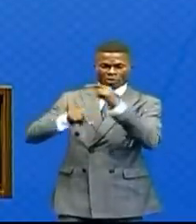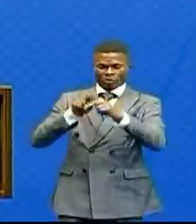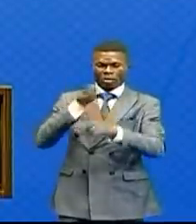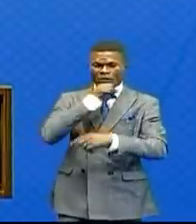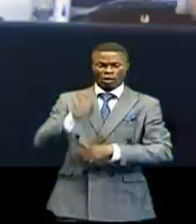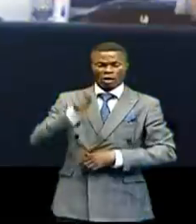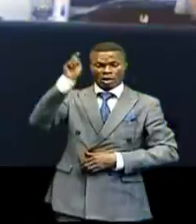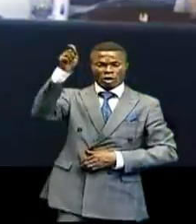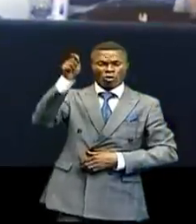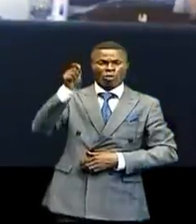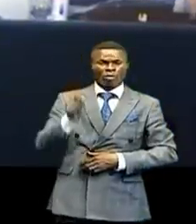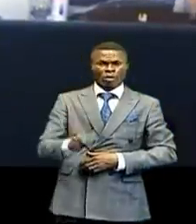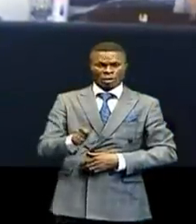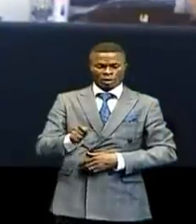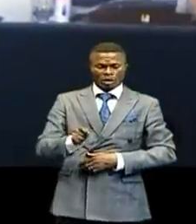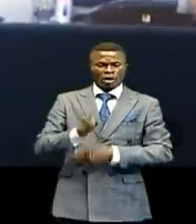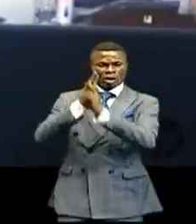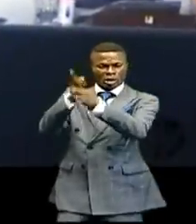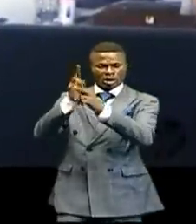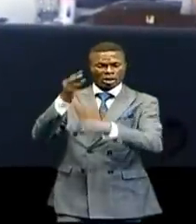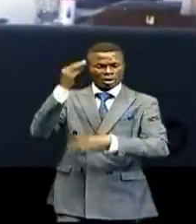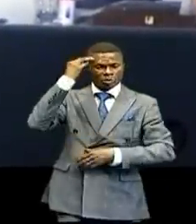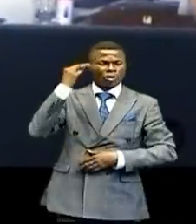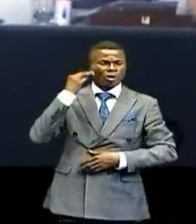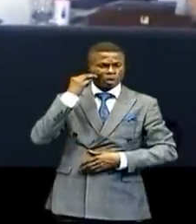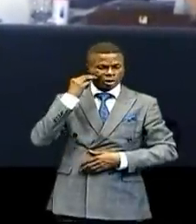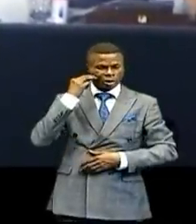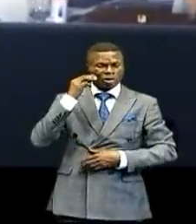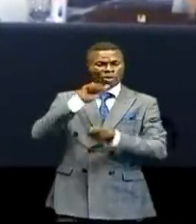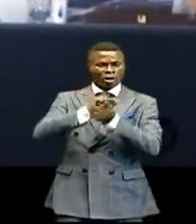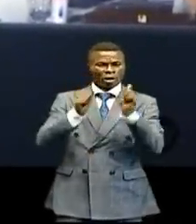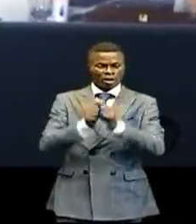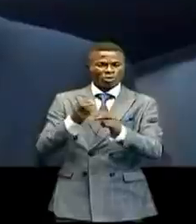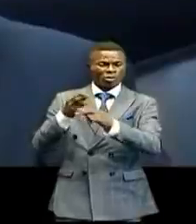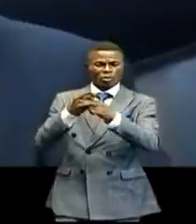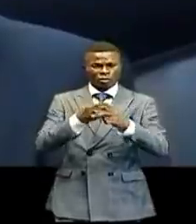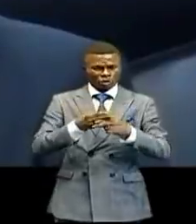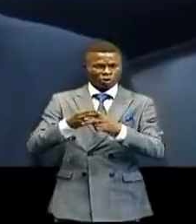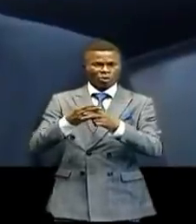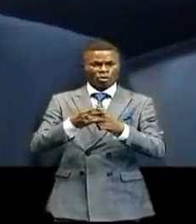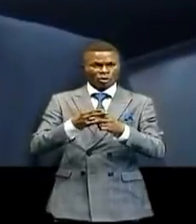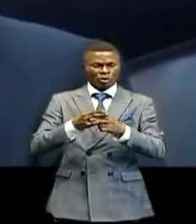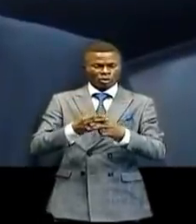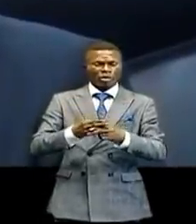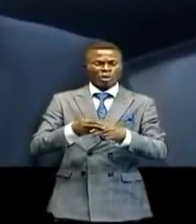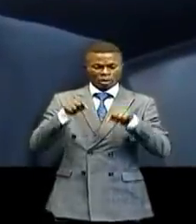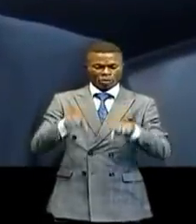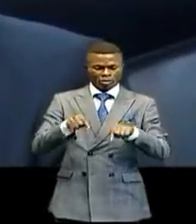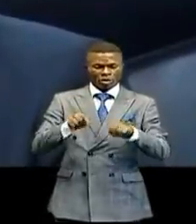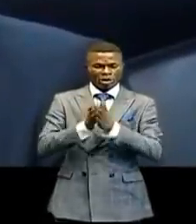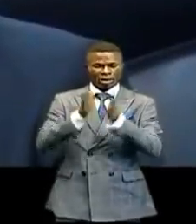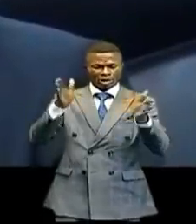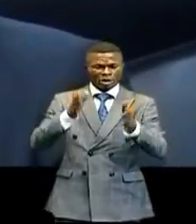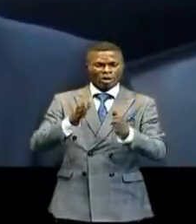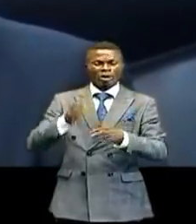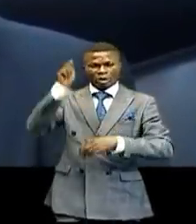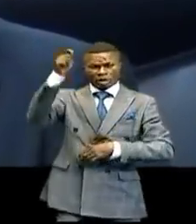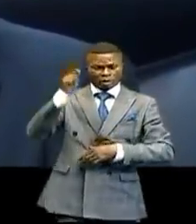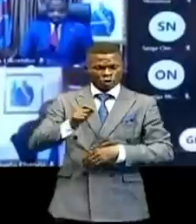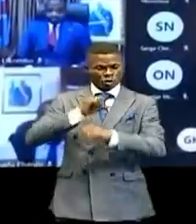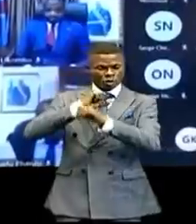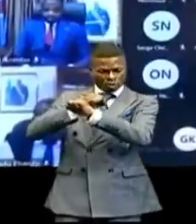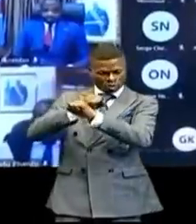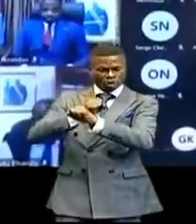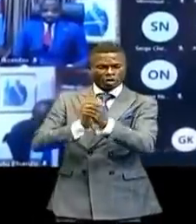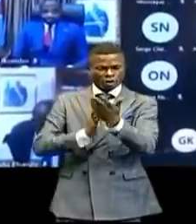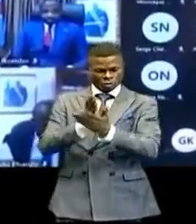ancien combattant a fait le point au Conseil de ministres de la situation sécuritaire qui demeure globalement sous contrôle des forces armées de la